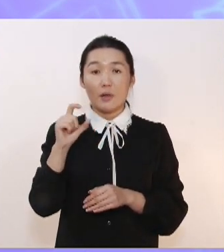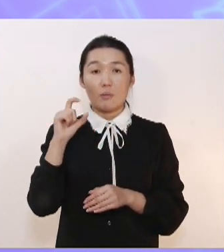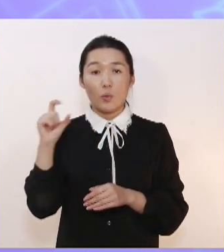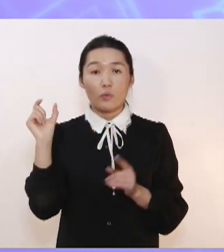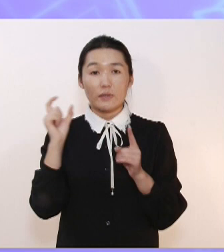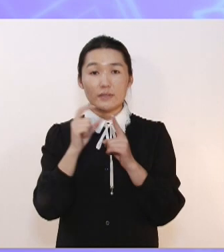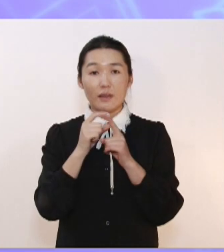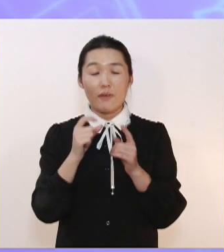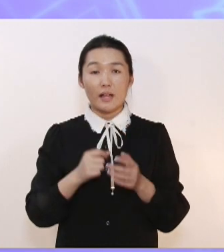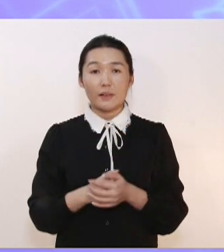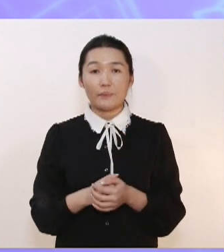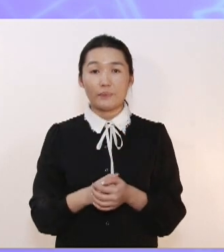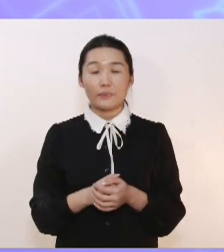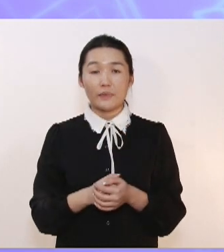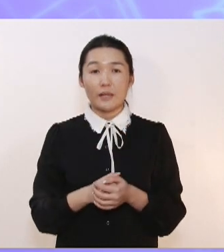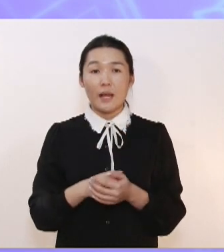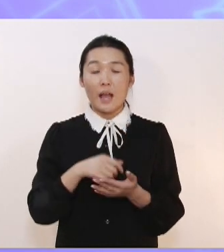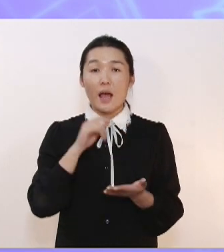словах.